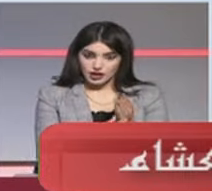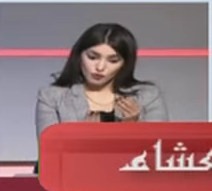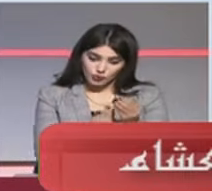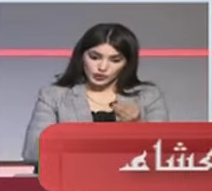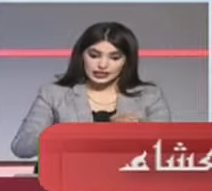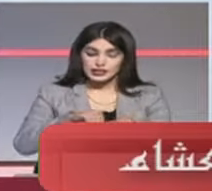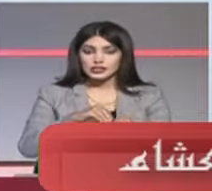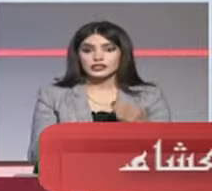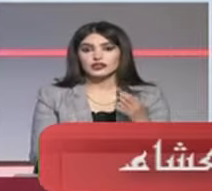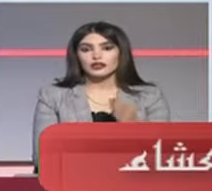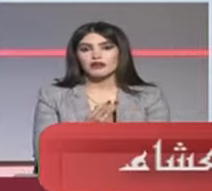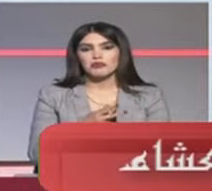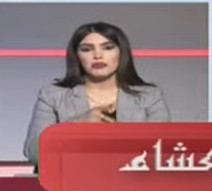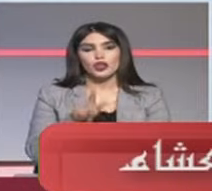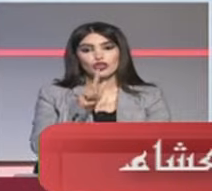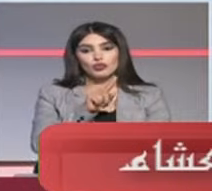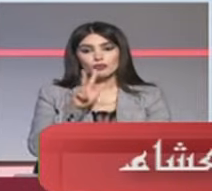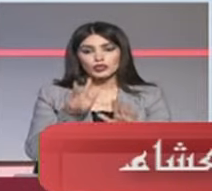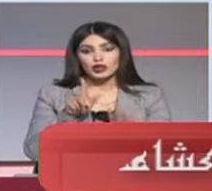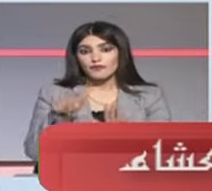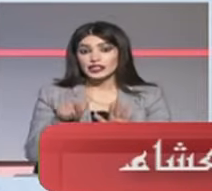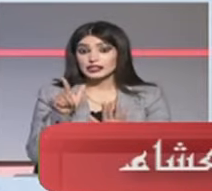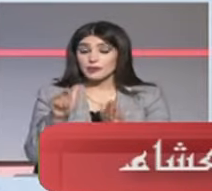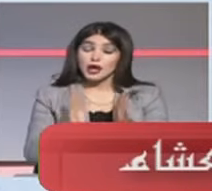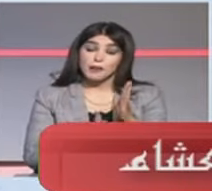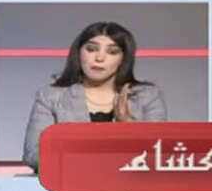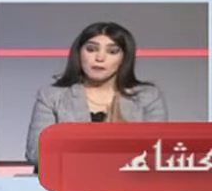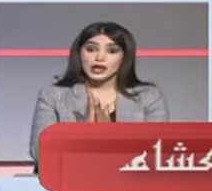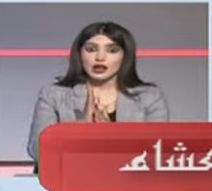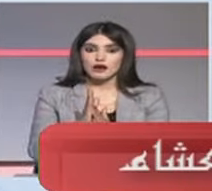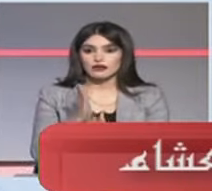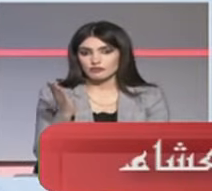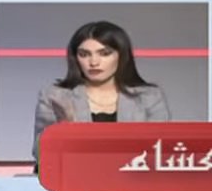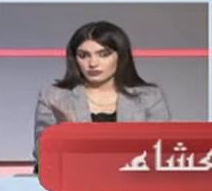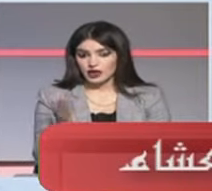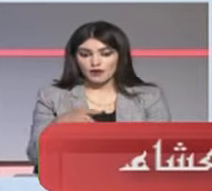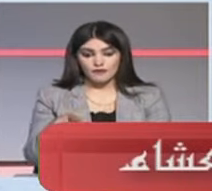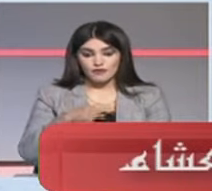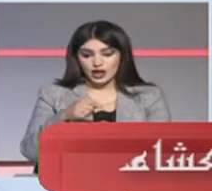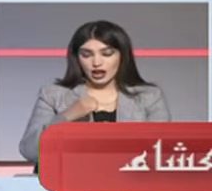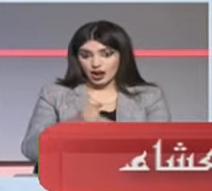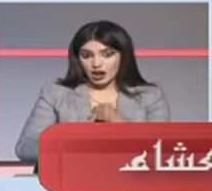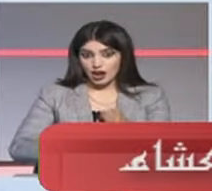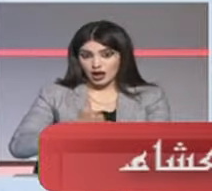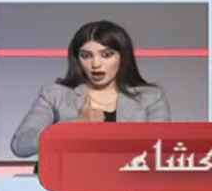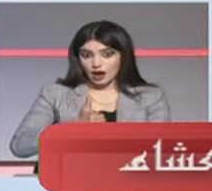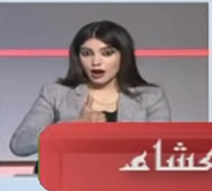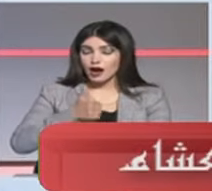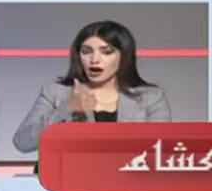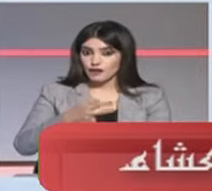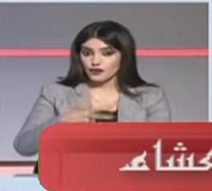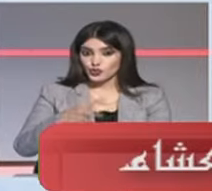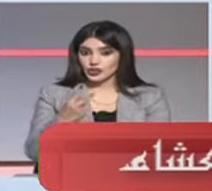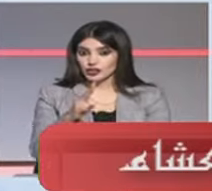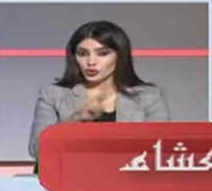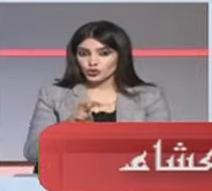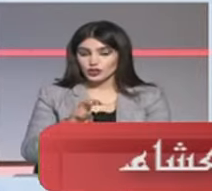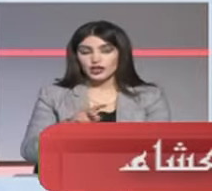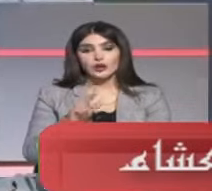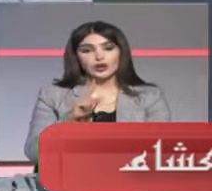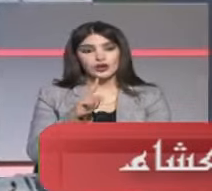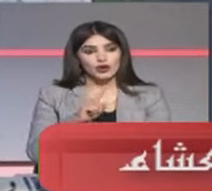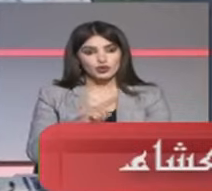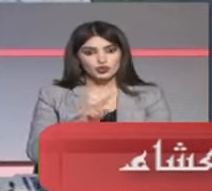بما لا يقل ان تنفصل سبعه مليار دينار في سنه الفين وواحد وعشرين منها ثلاطاش فاصل واحد من اللي عندنا من